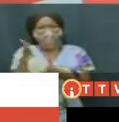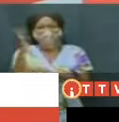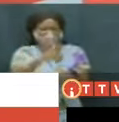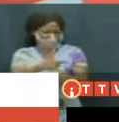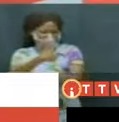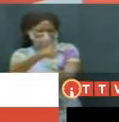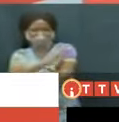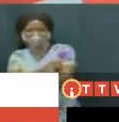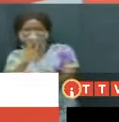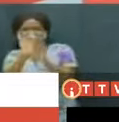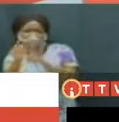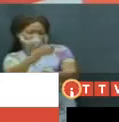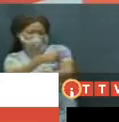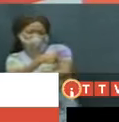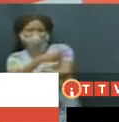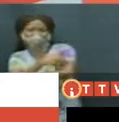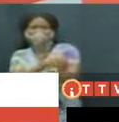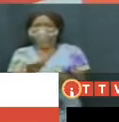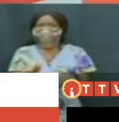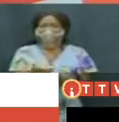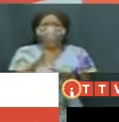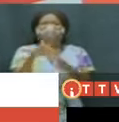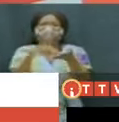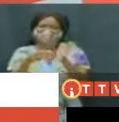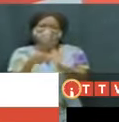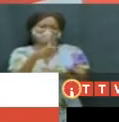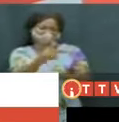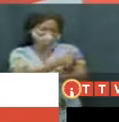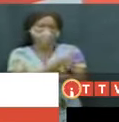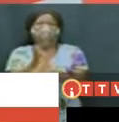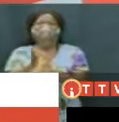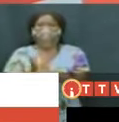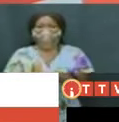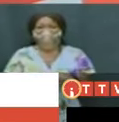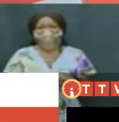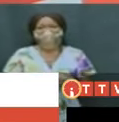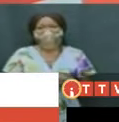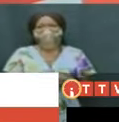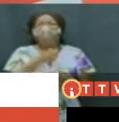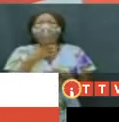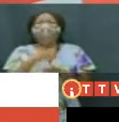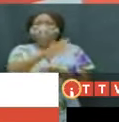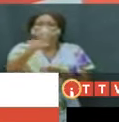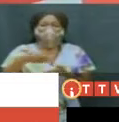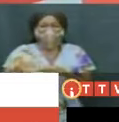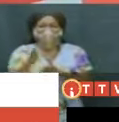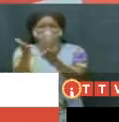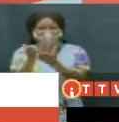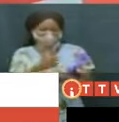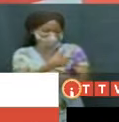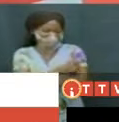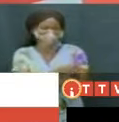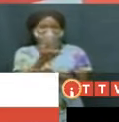imene amapanga ndiye tiyeni tionetsetse kuti takalandira katemera ameneyi tionetsetse kuti zonse zili bwinobwino